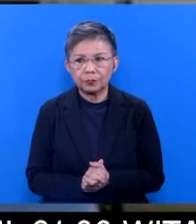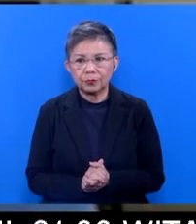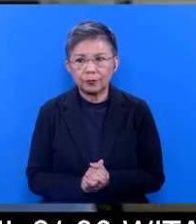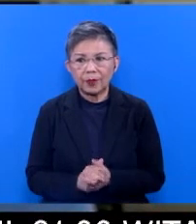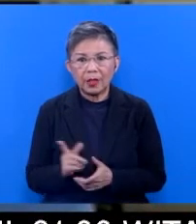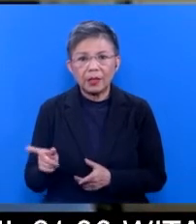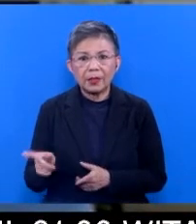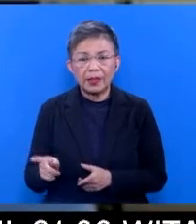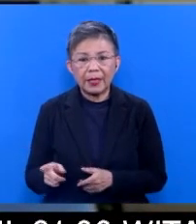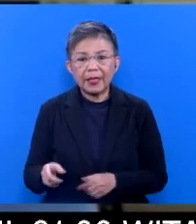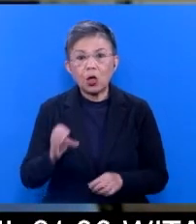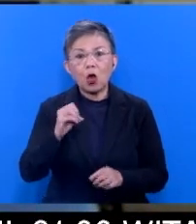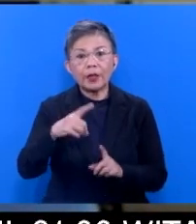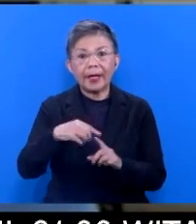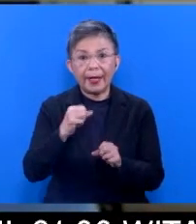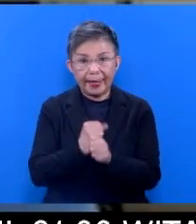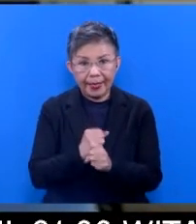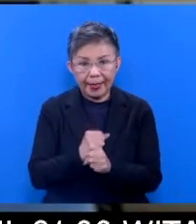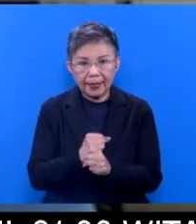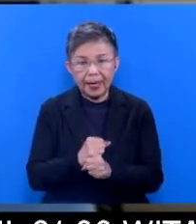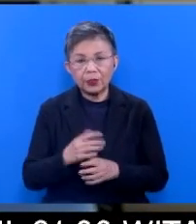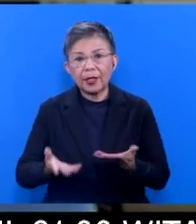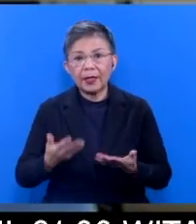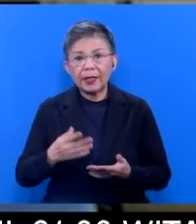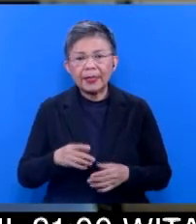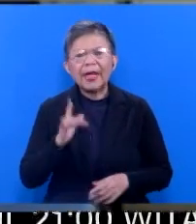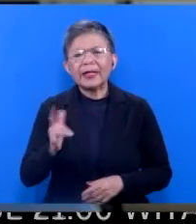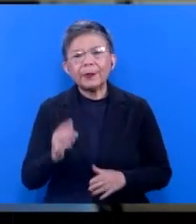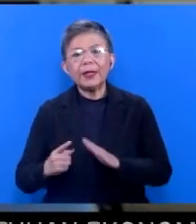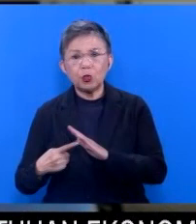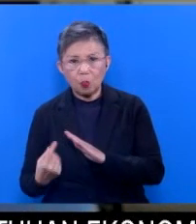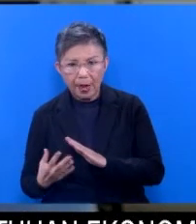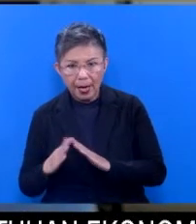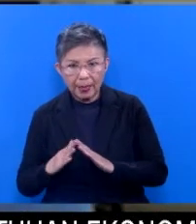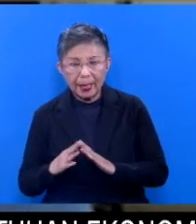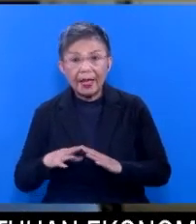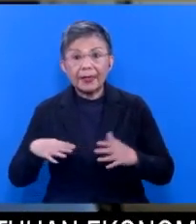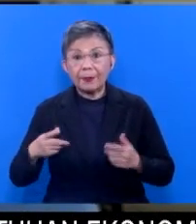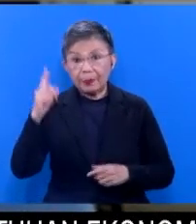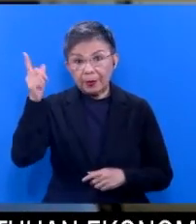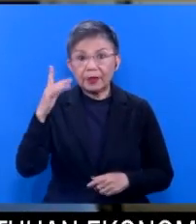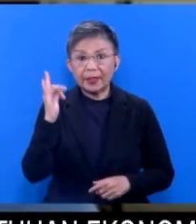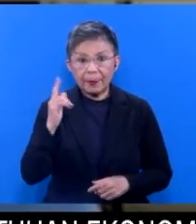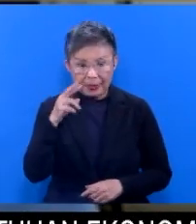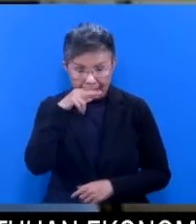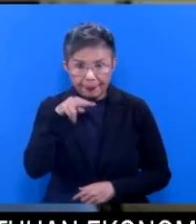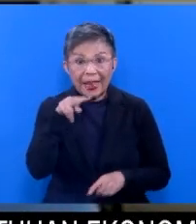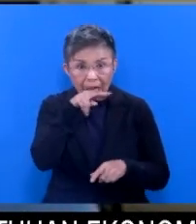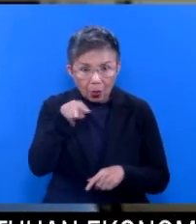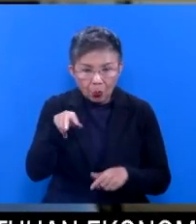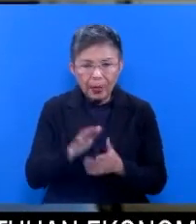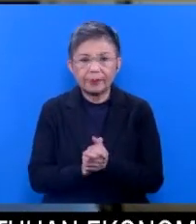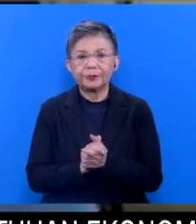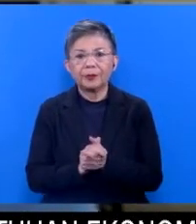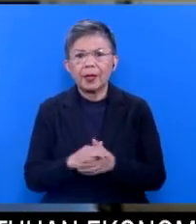Mereka yang tanpa gejala atau gejala ringan, ya diam di rumah, tetapi pemerintah harus hadir di sana. Bagaimana